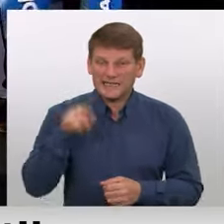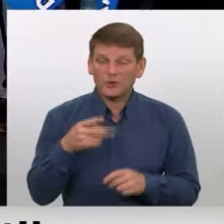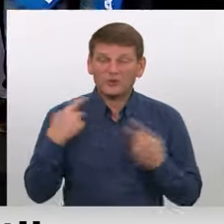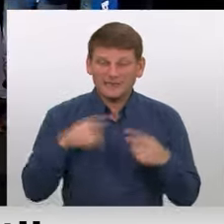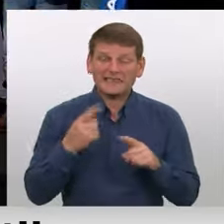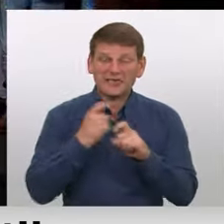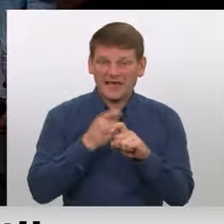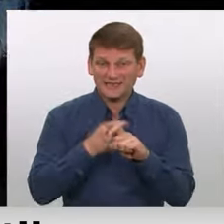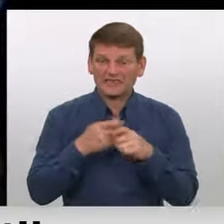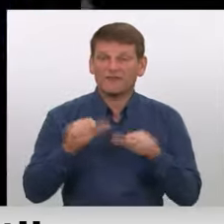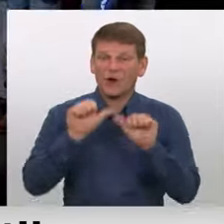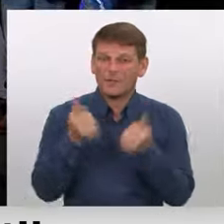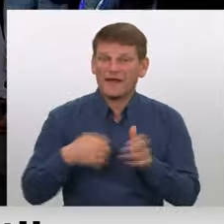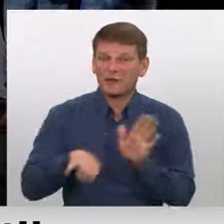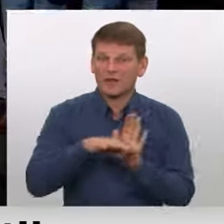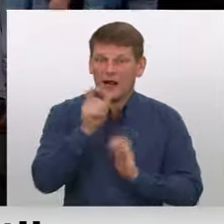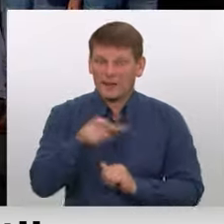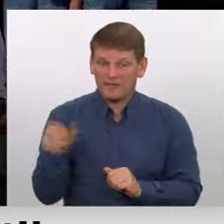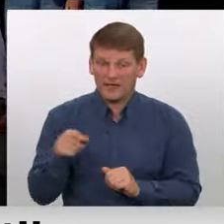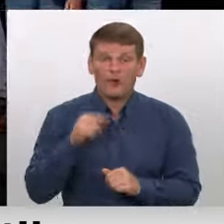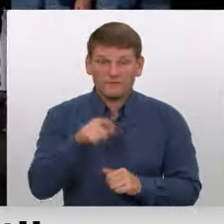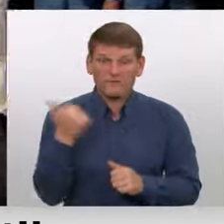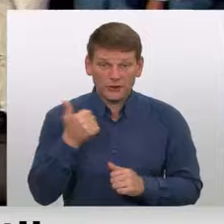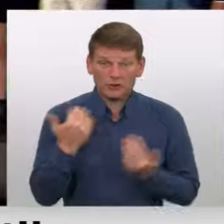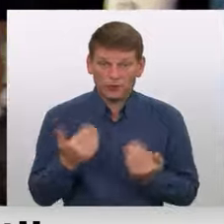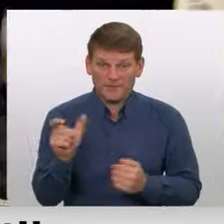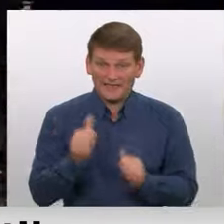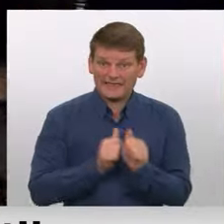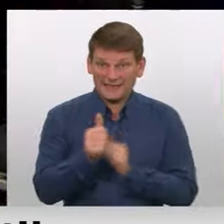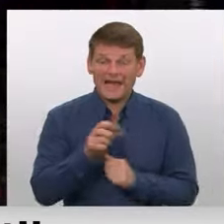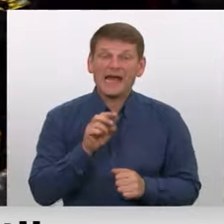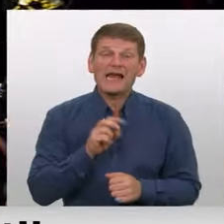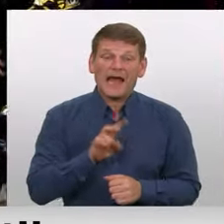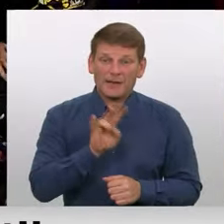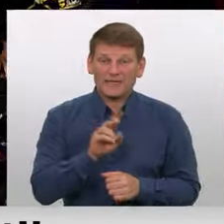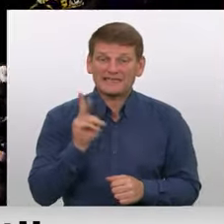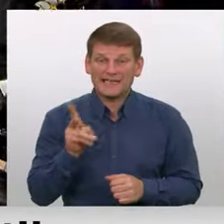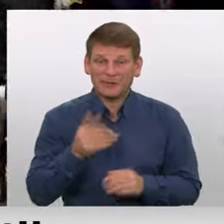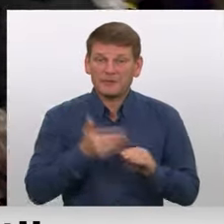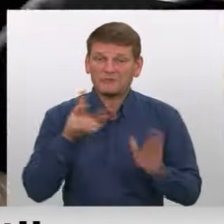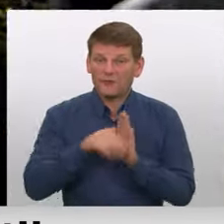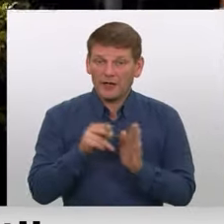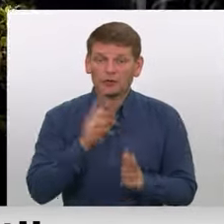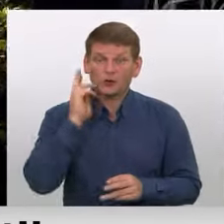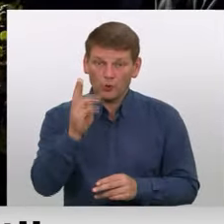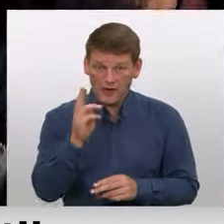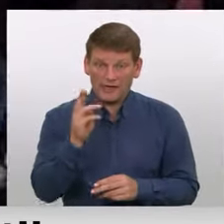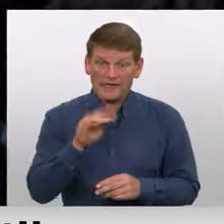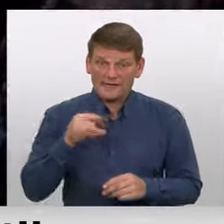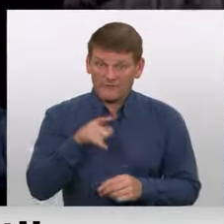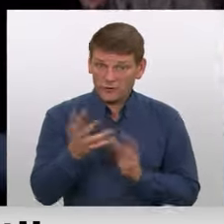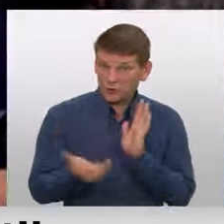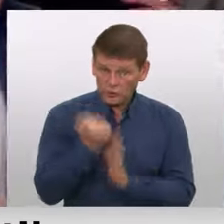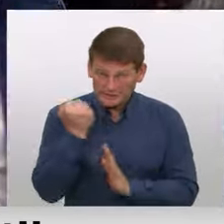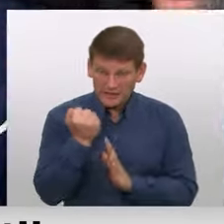nacistu formējumu dalībnieki. Un viņu šobrīdējais līderis Herberts Kikls pirms vēlēšanām solīja sekotājiem, ka ja viņš